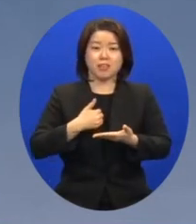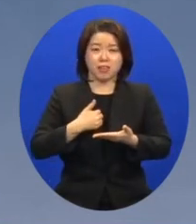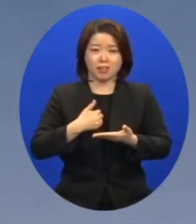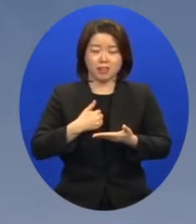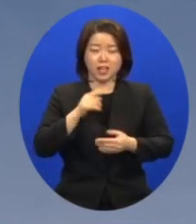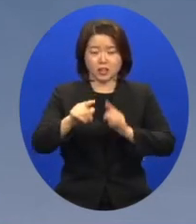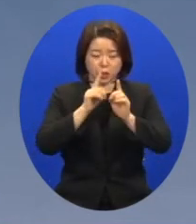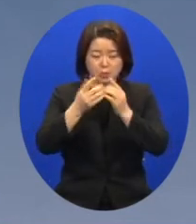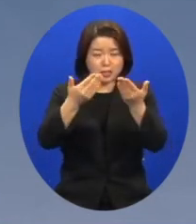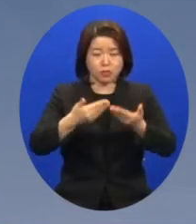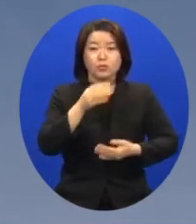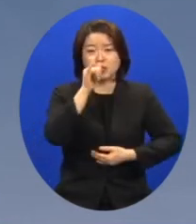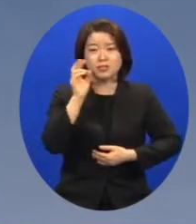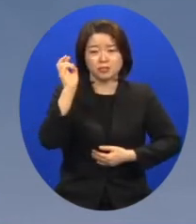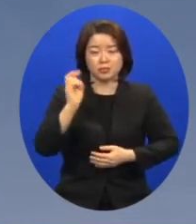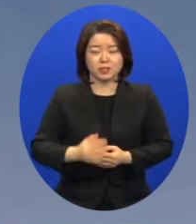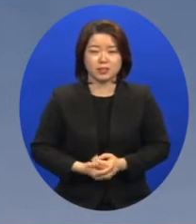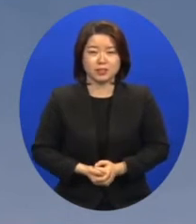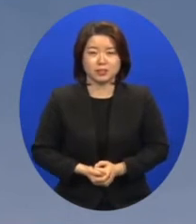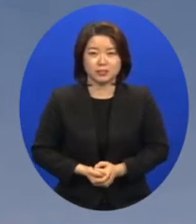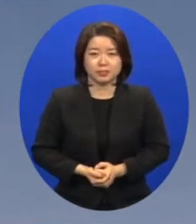말씀하고 계신 거 아니겠습니까